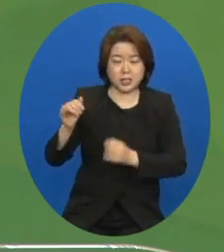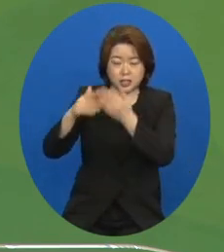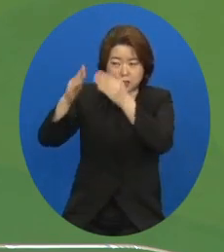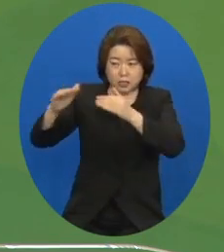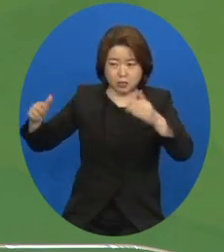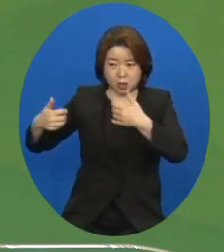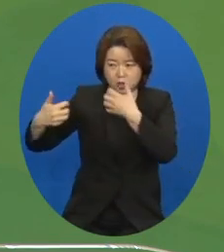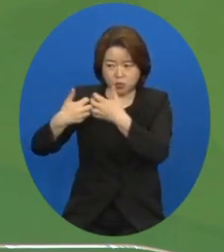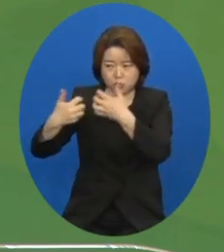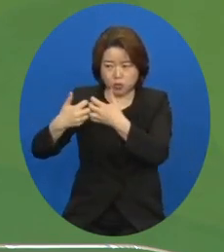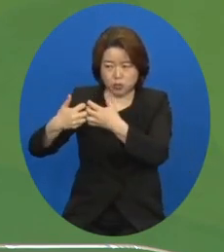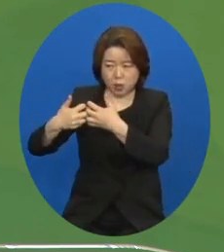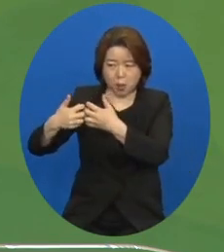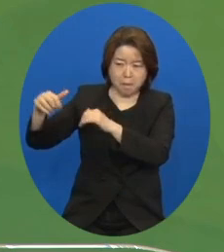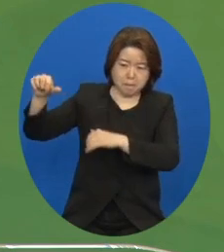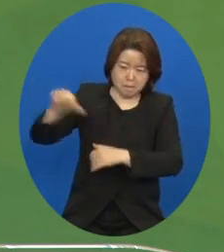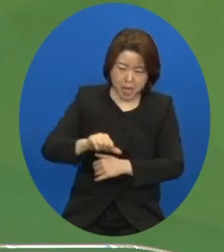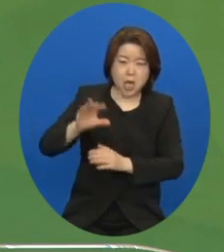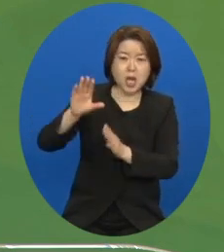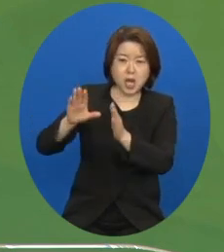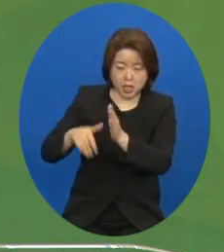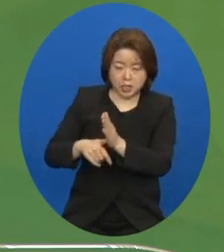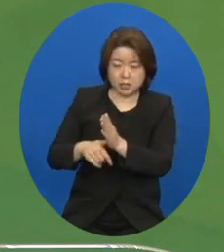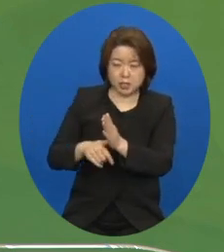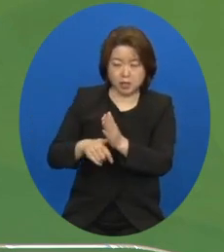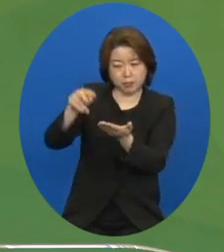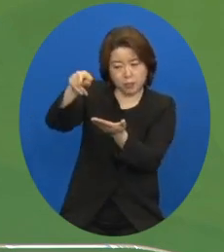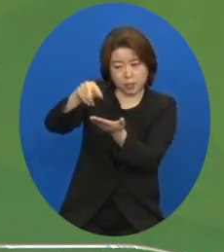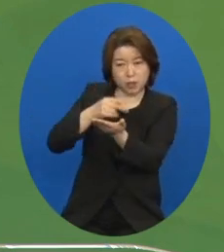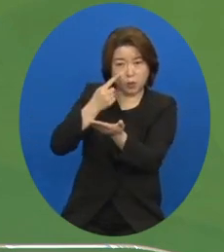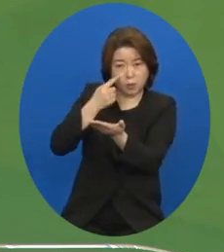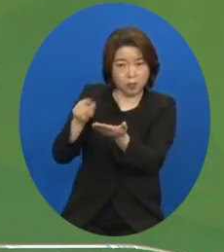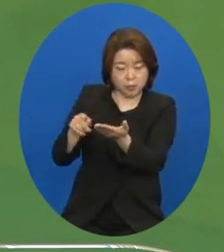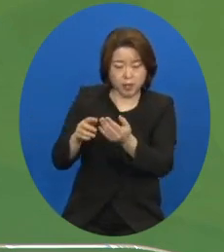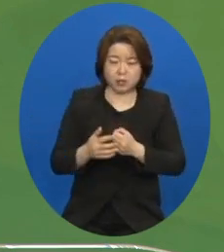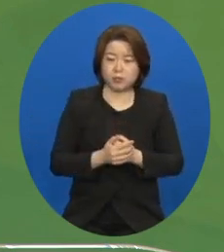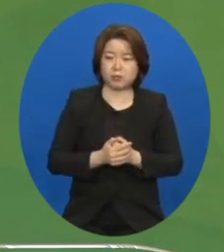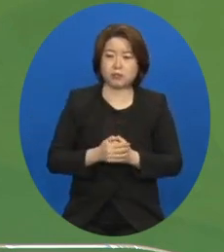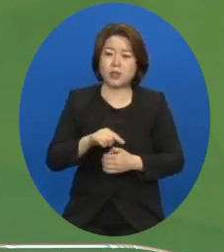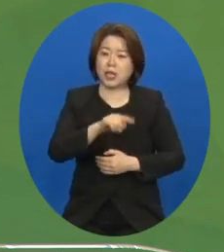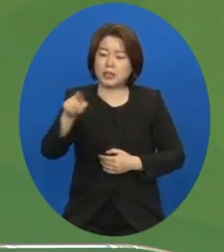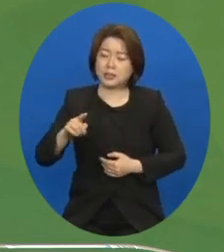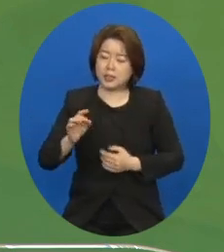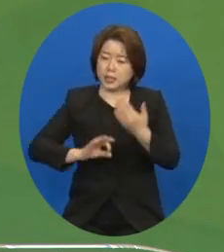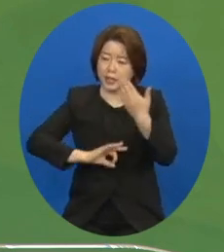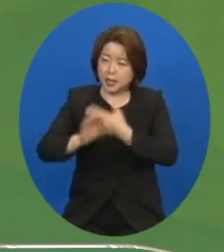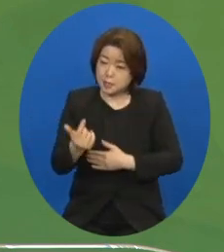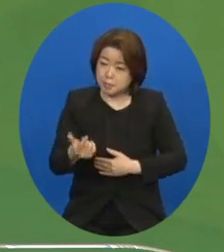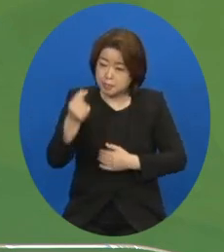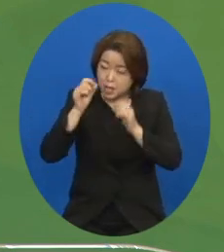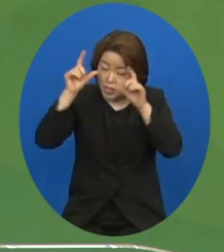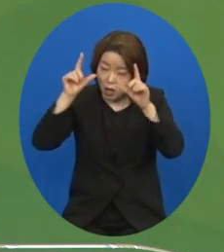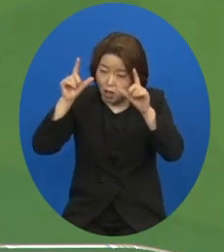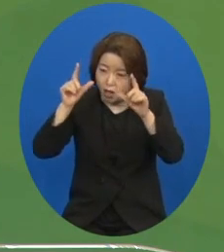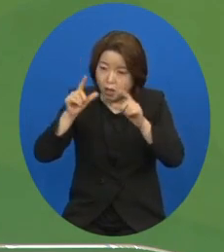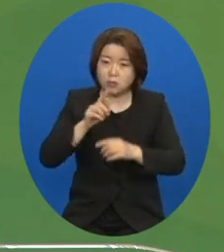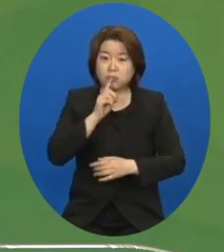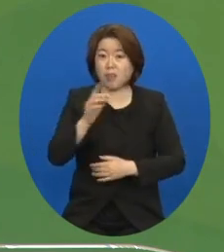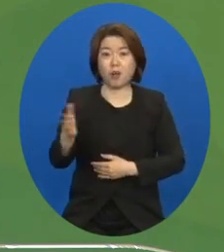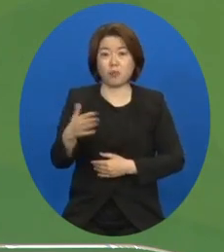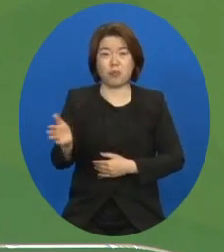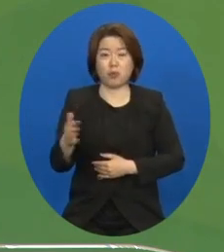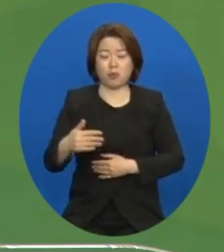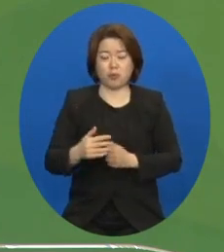그 기록을 성경에서 읽어보면 그들은 아침 일찍 일어났다는 말 없어요.